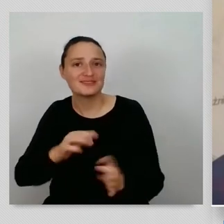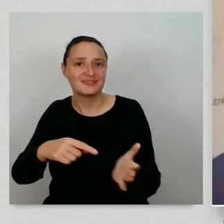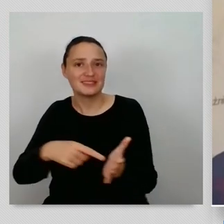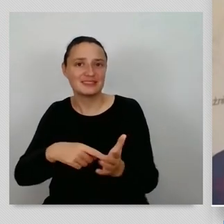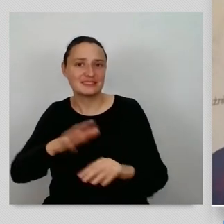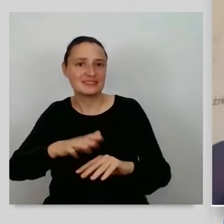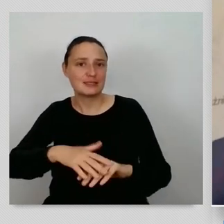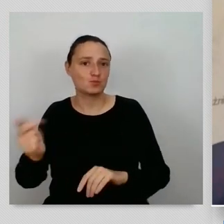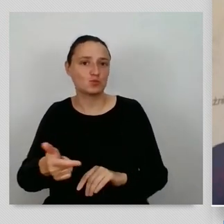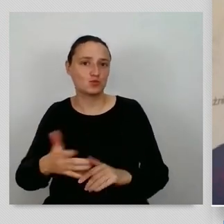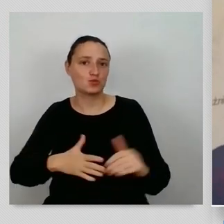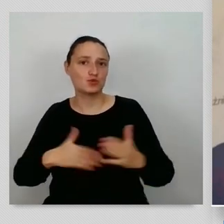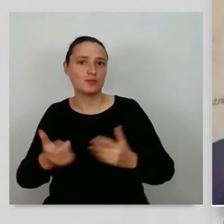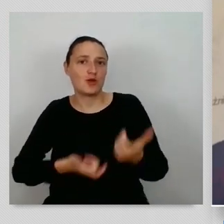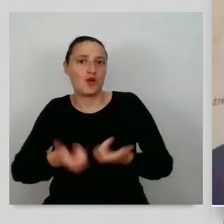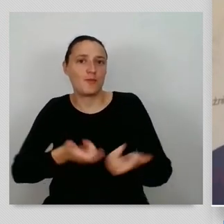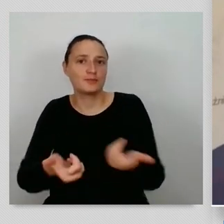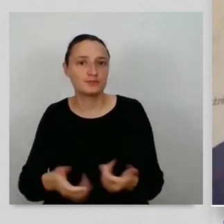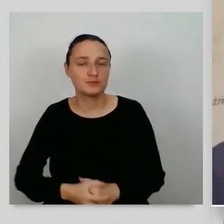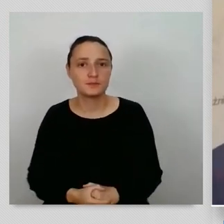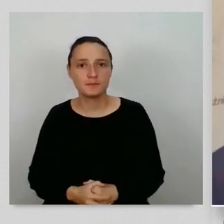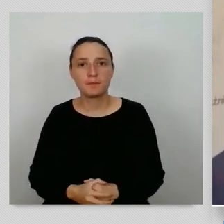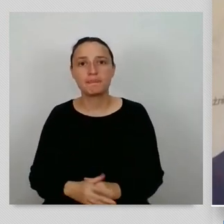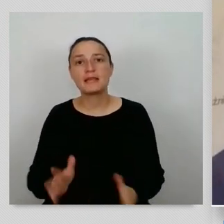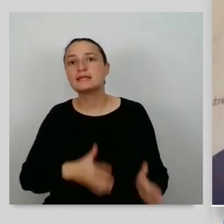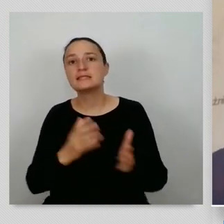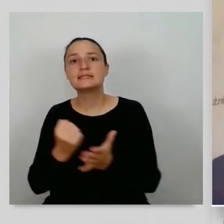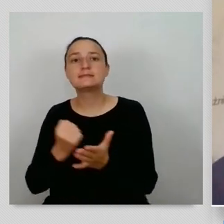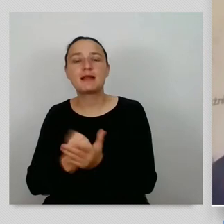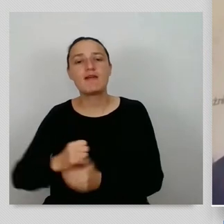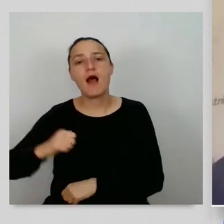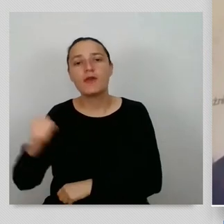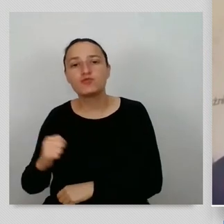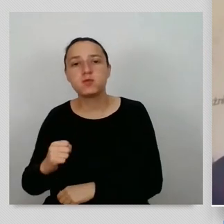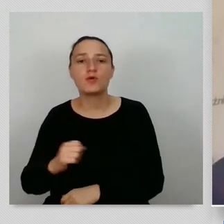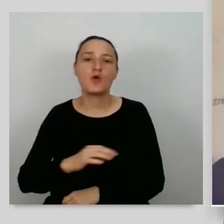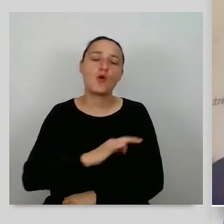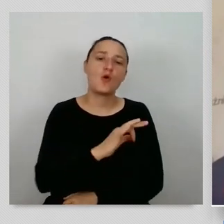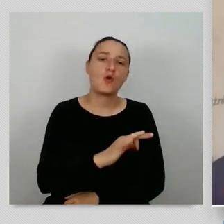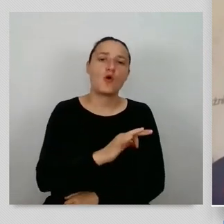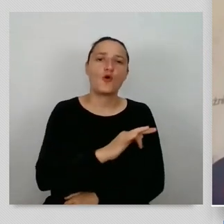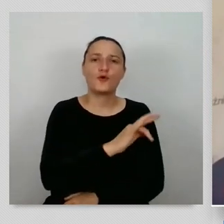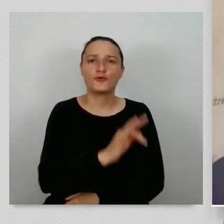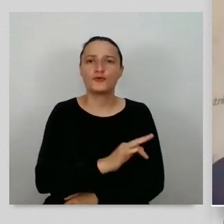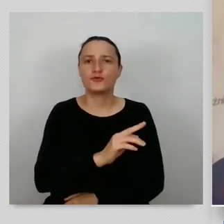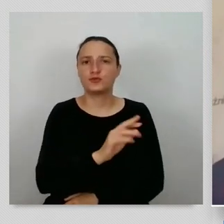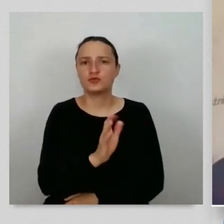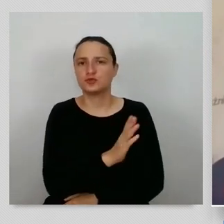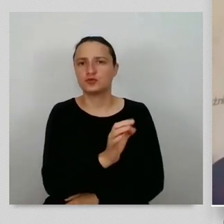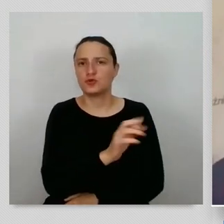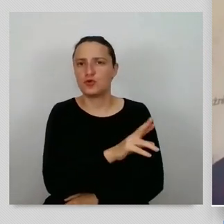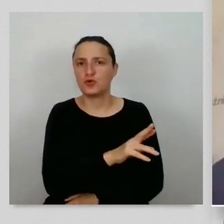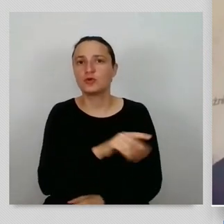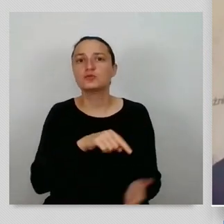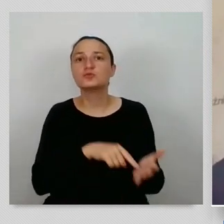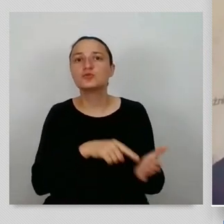systemy. Kwestia offshore'u i atomu. One są w kontrapunkcie w stosunku do sieci, bo przecież offshore